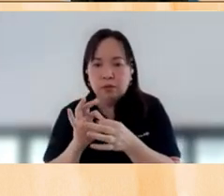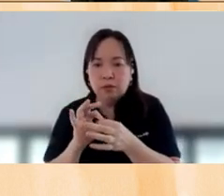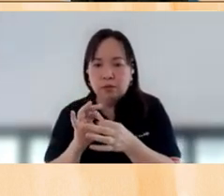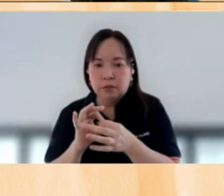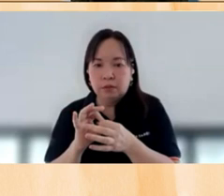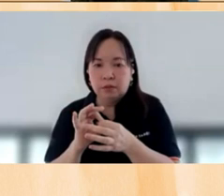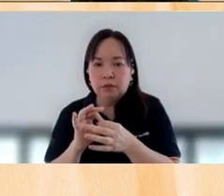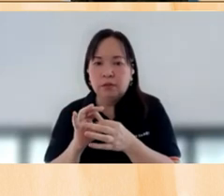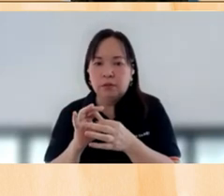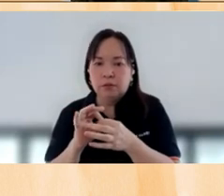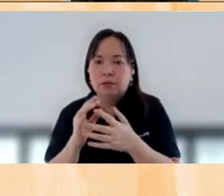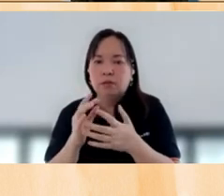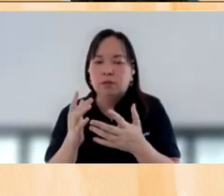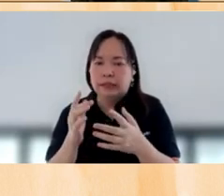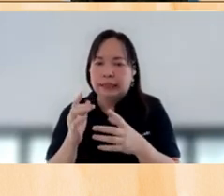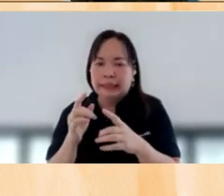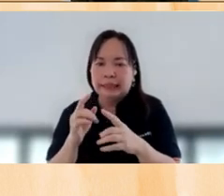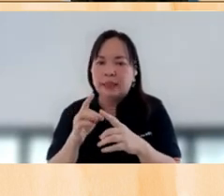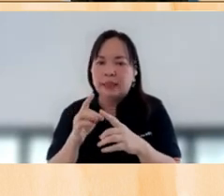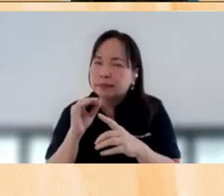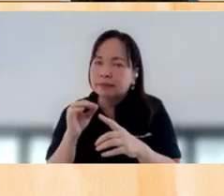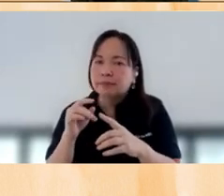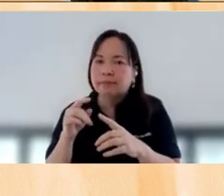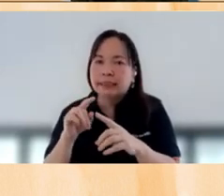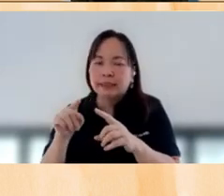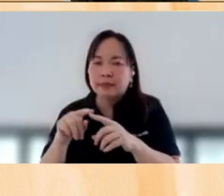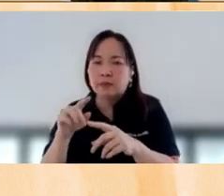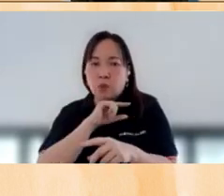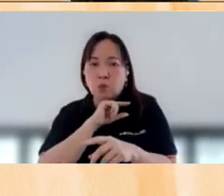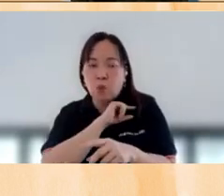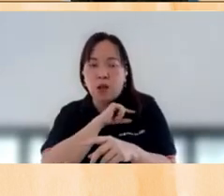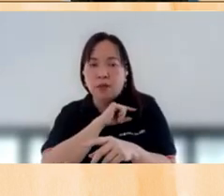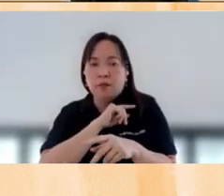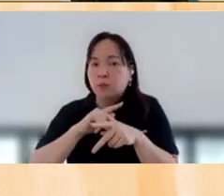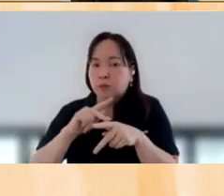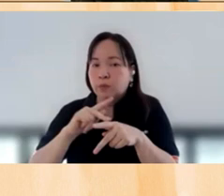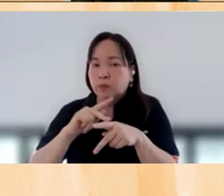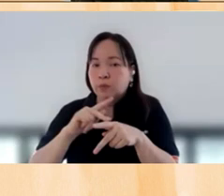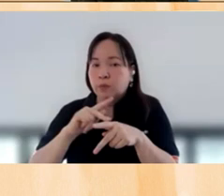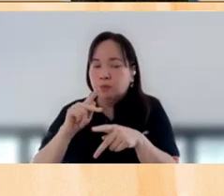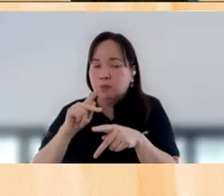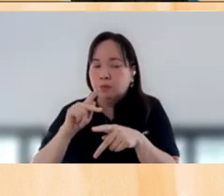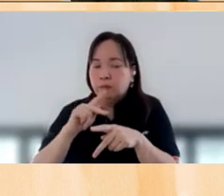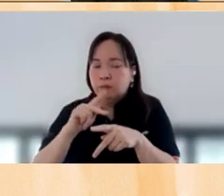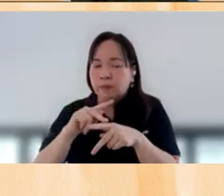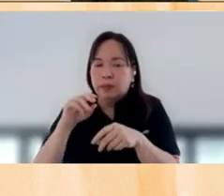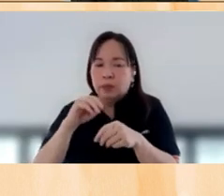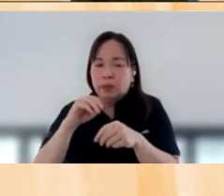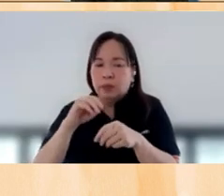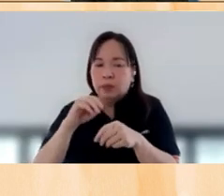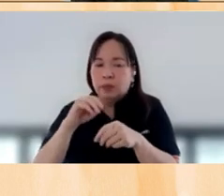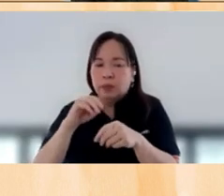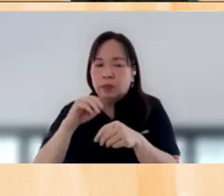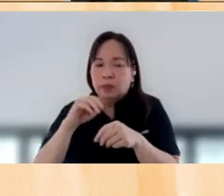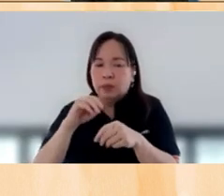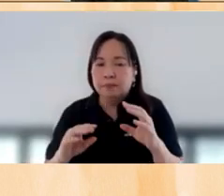sa mga eskwelahan. 3 and 4, pangatlo at pang-apat, mandato ng DepEd na mag-develop ng guidelines